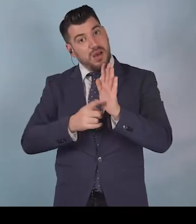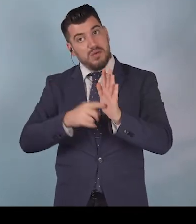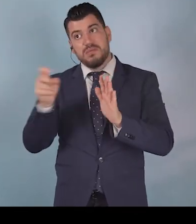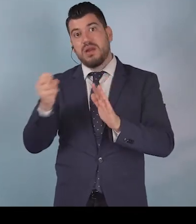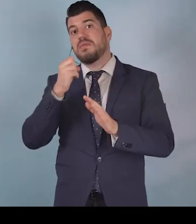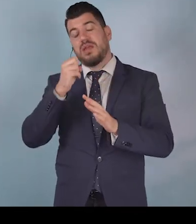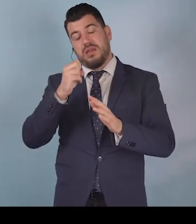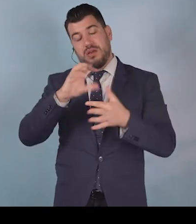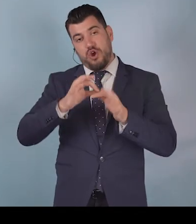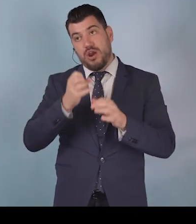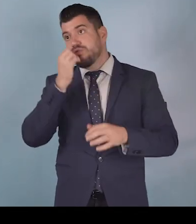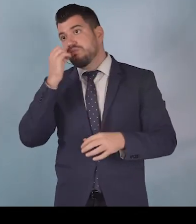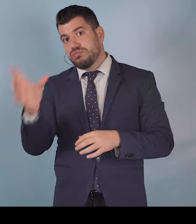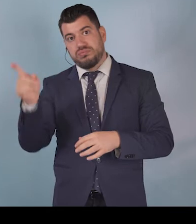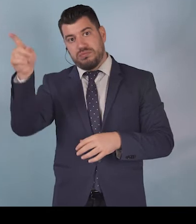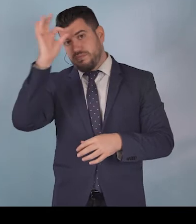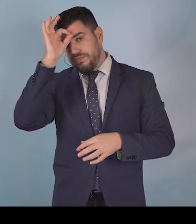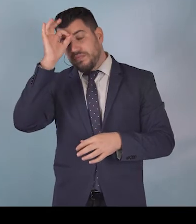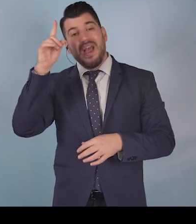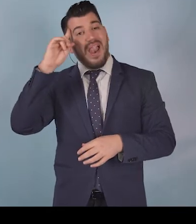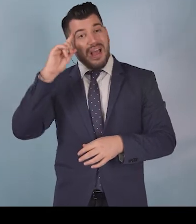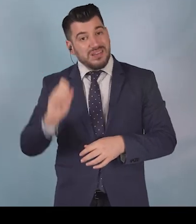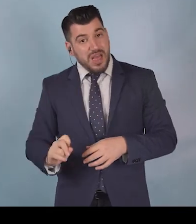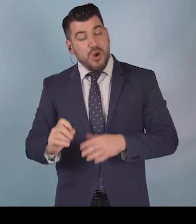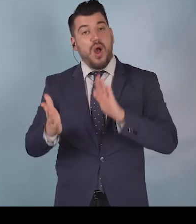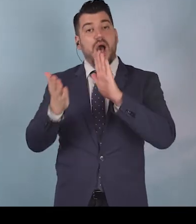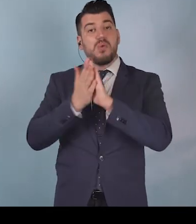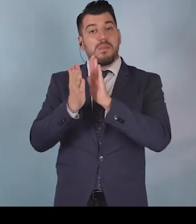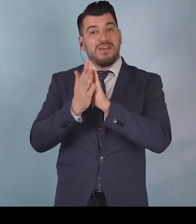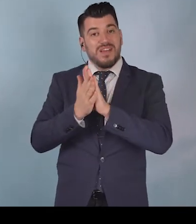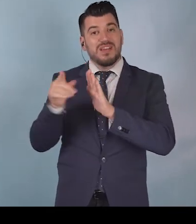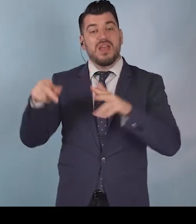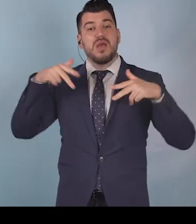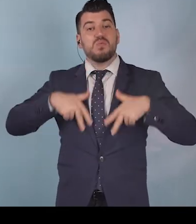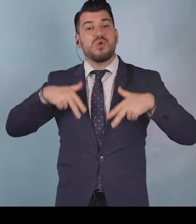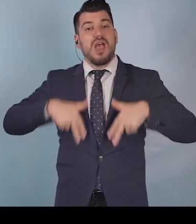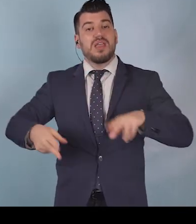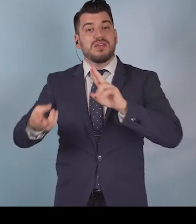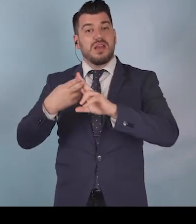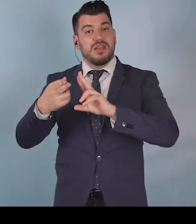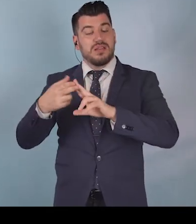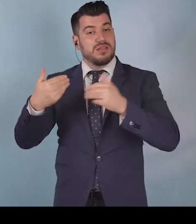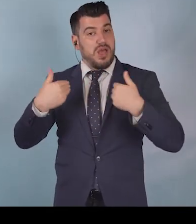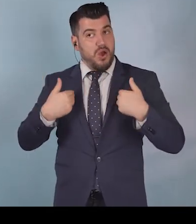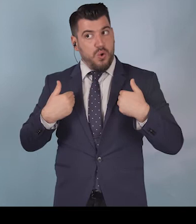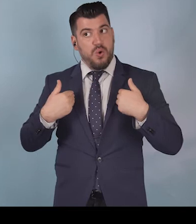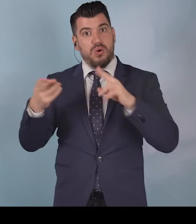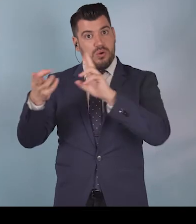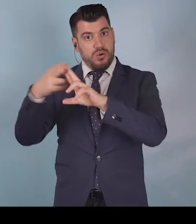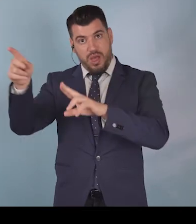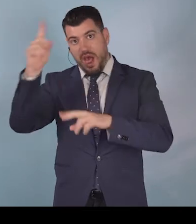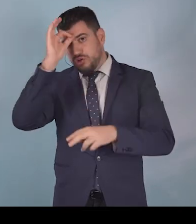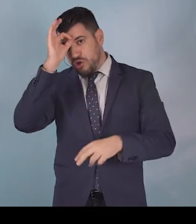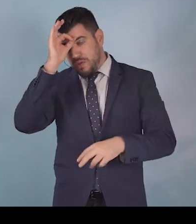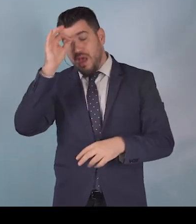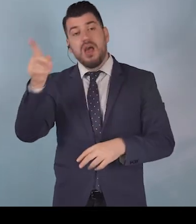της αστυνομίας πλήρως. Αλλά γνωρίζω τουλάχιστον από τις επαφές ή όσες διυπουργικές συναντήσεις έγιναν στο δικό μου επίπεδο, ότι η